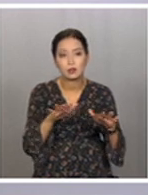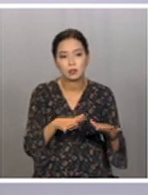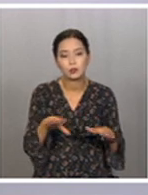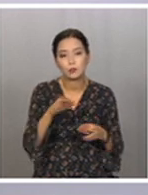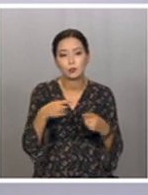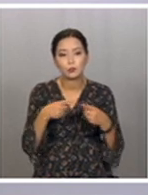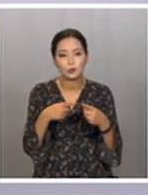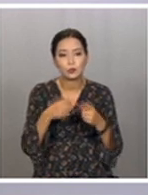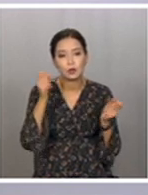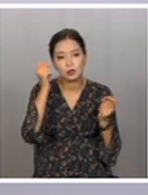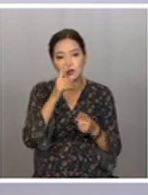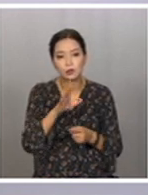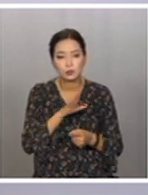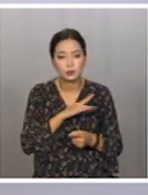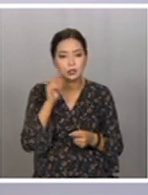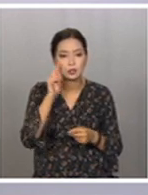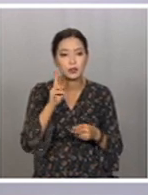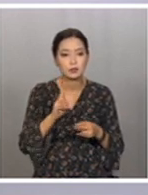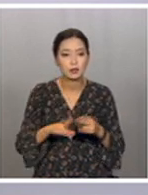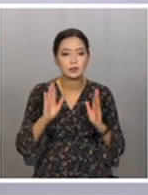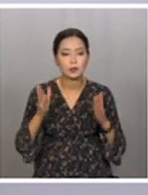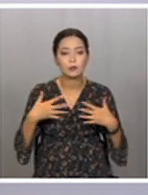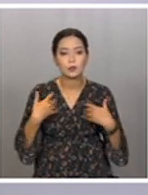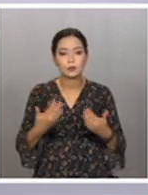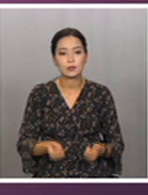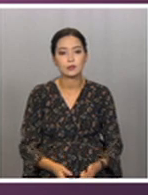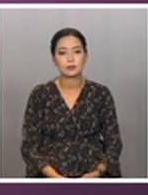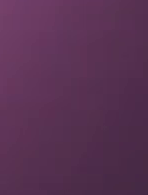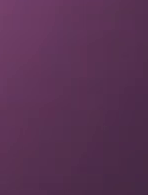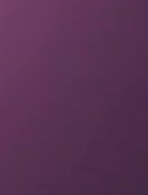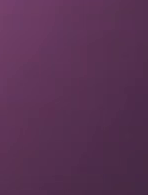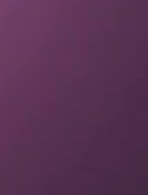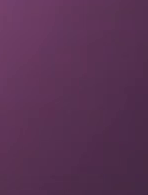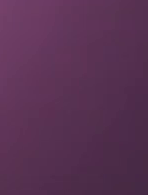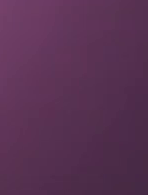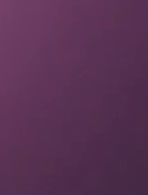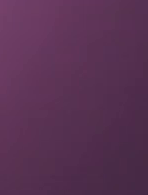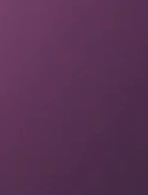табуды меңгердіңіздер. Сабағымыз аяқталды. Сау болыңыздар.